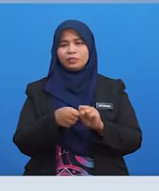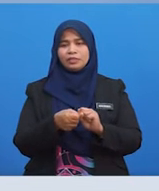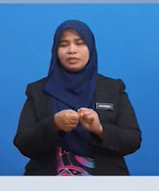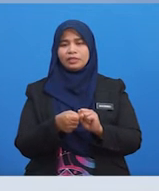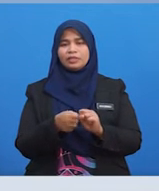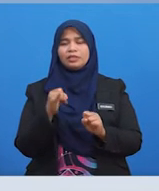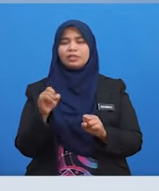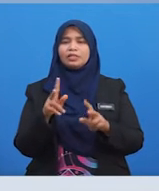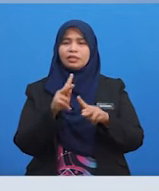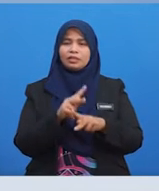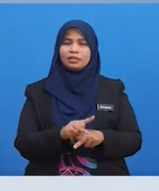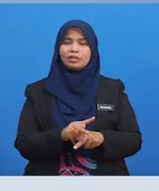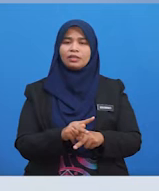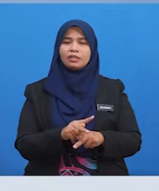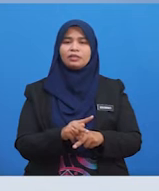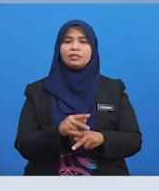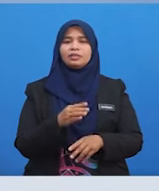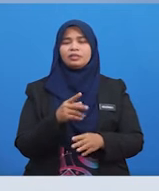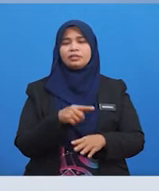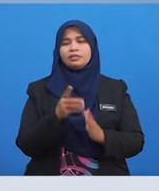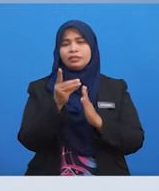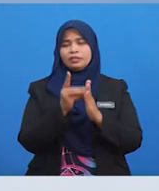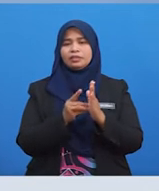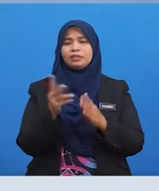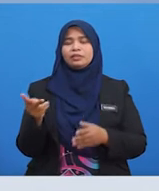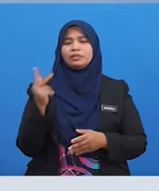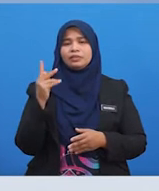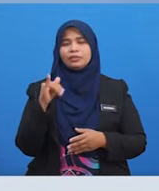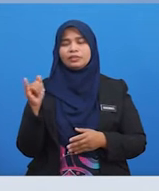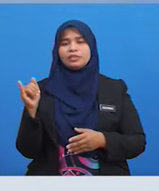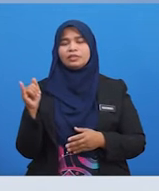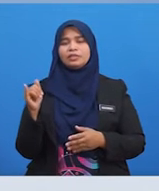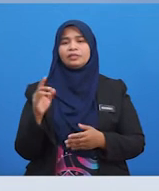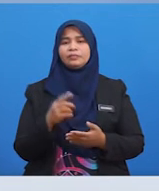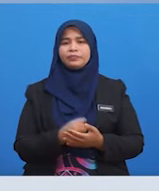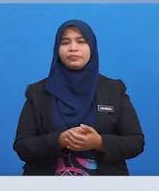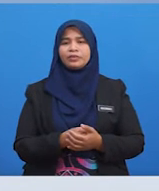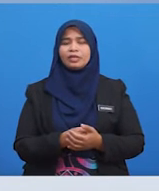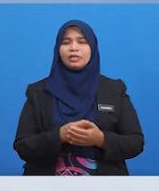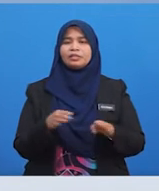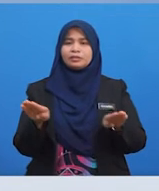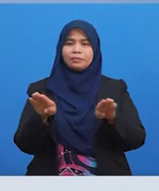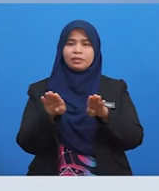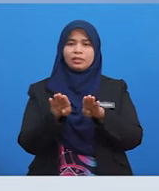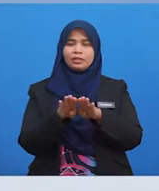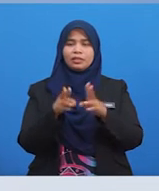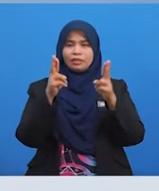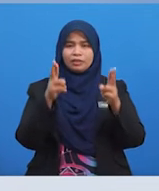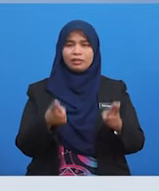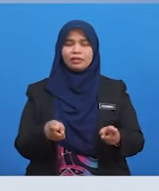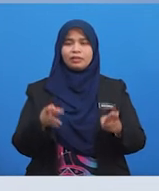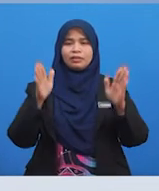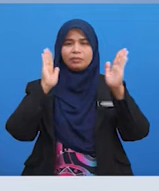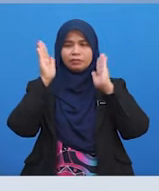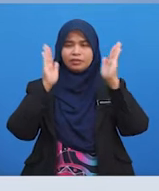supaya ia kekal dikuasai lambang jati diri kita sebagai